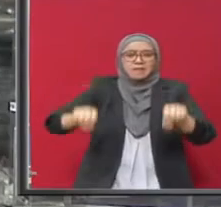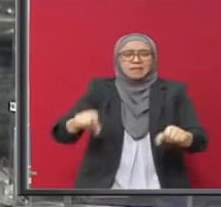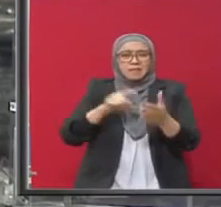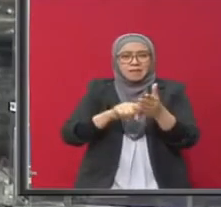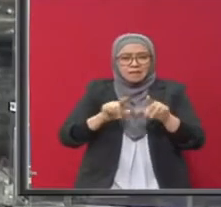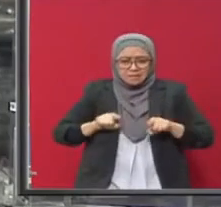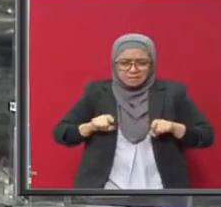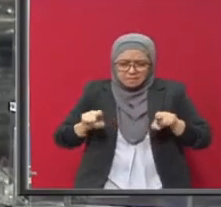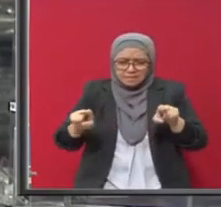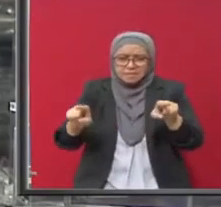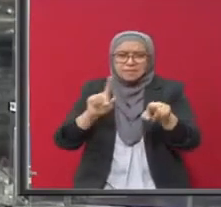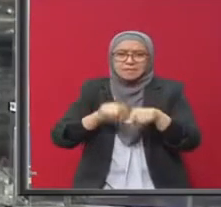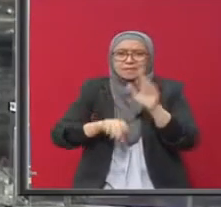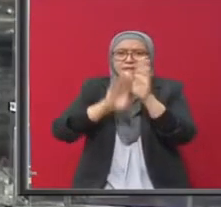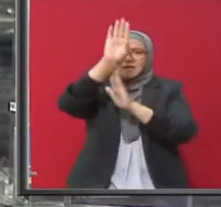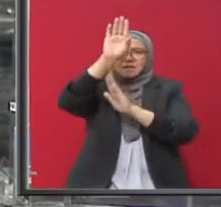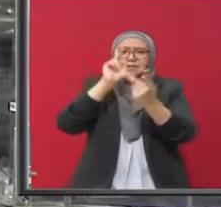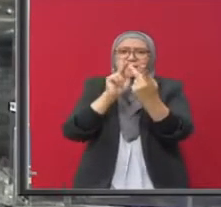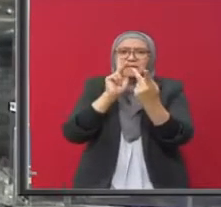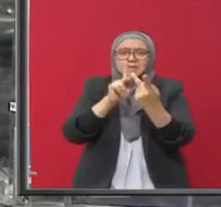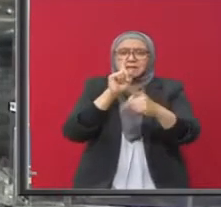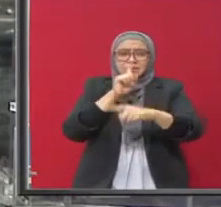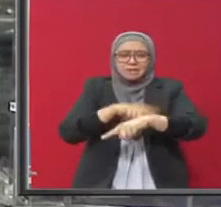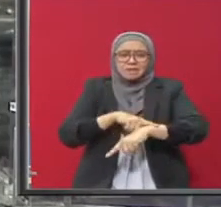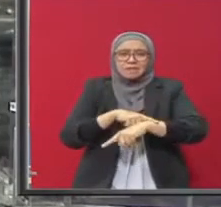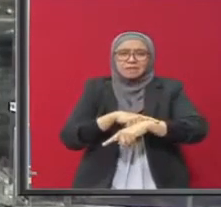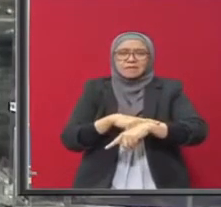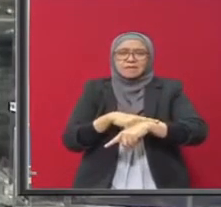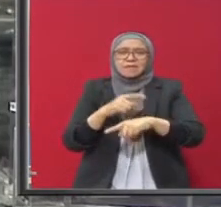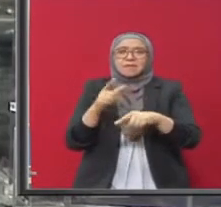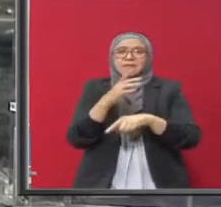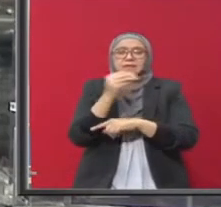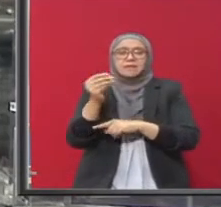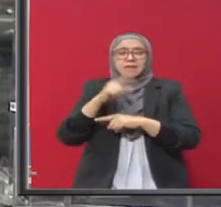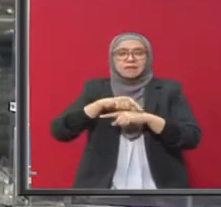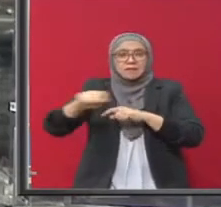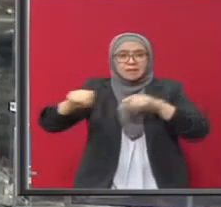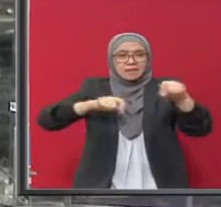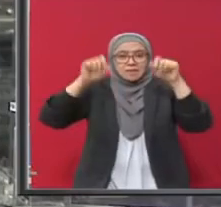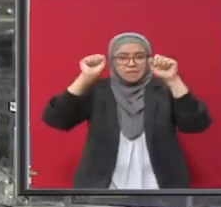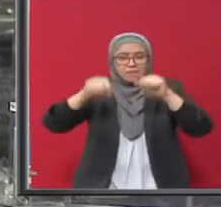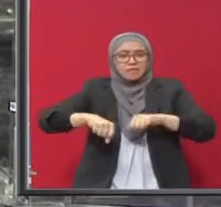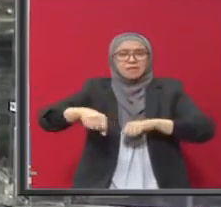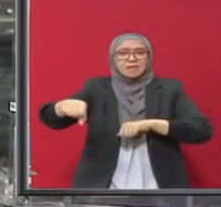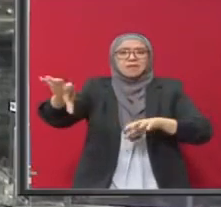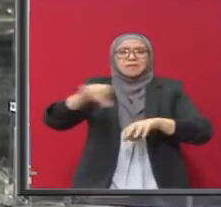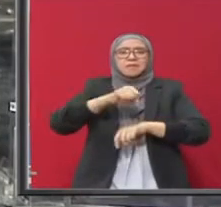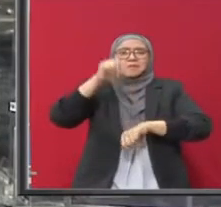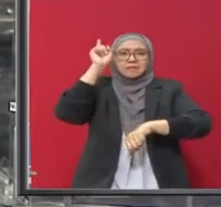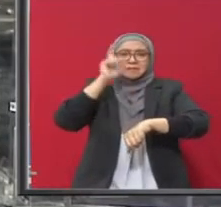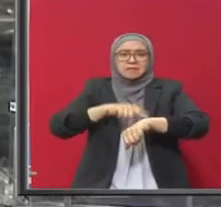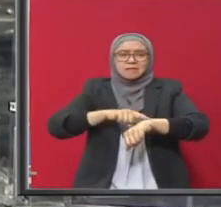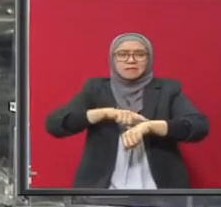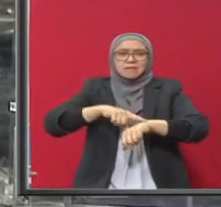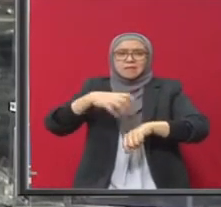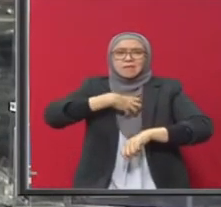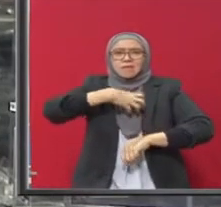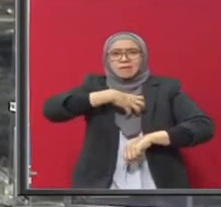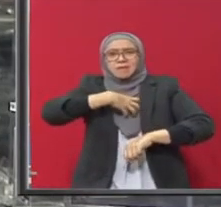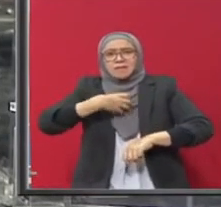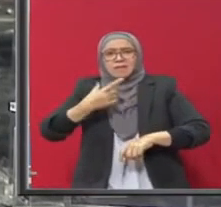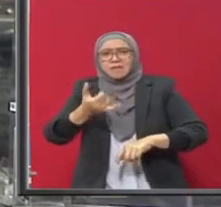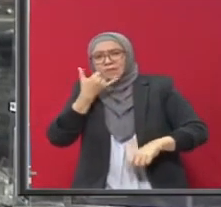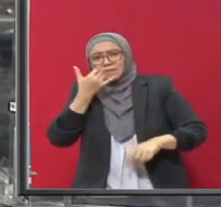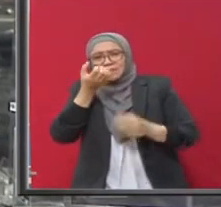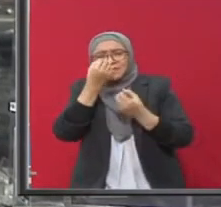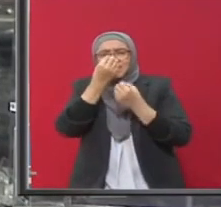supaya tindakan segera dapat diambil apabila menerima aduan kecemasan. Sering terjadi hari ini berlaku kelewatan agensi